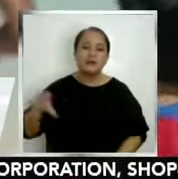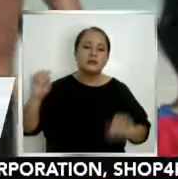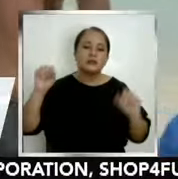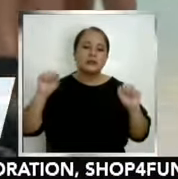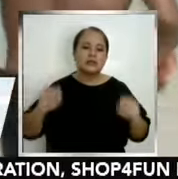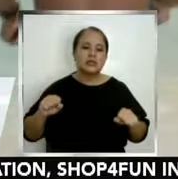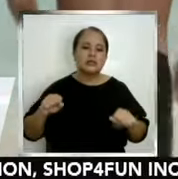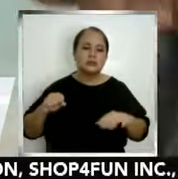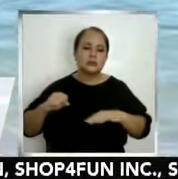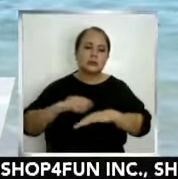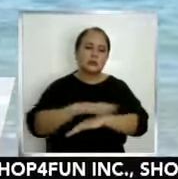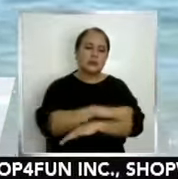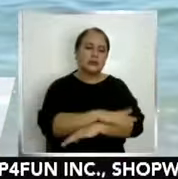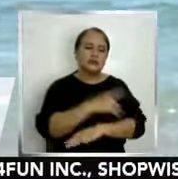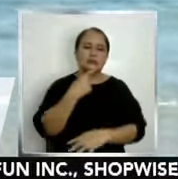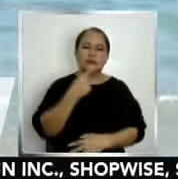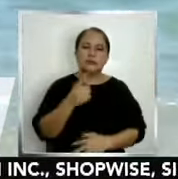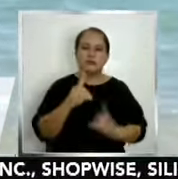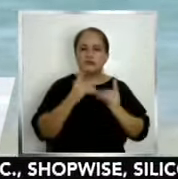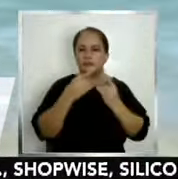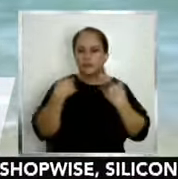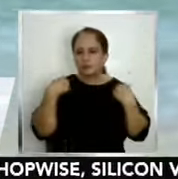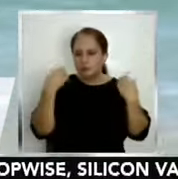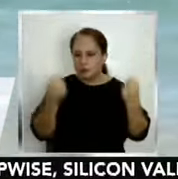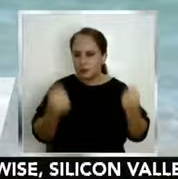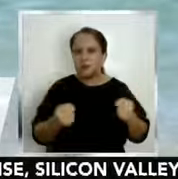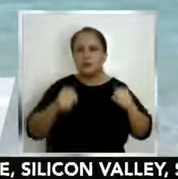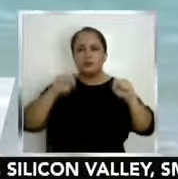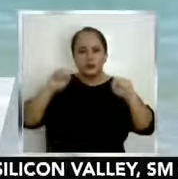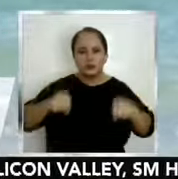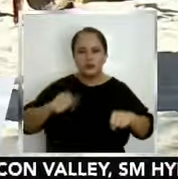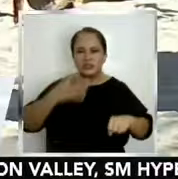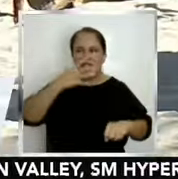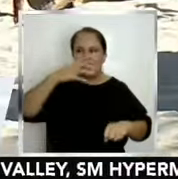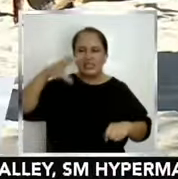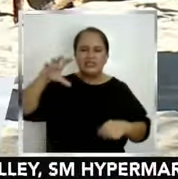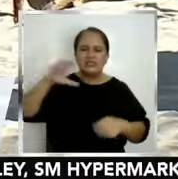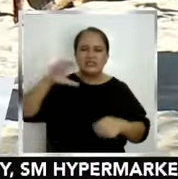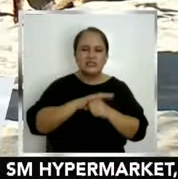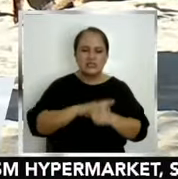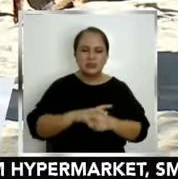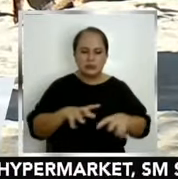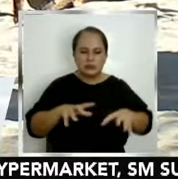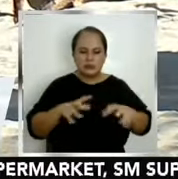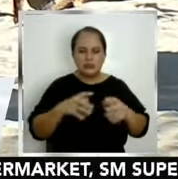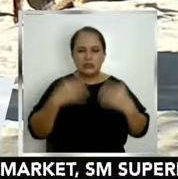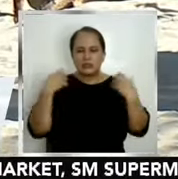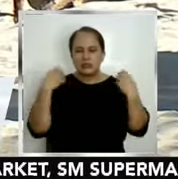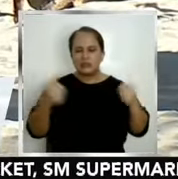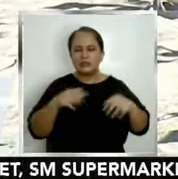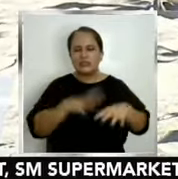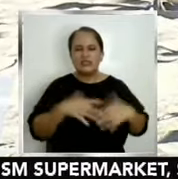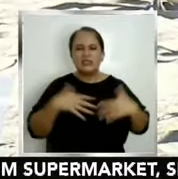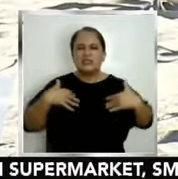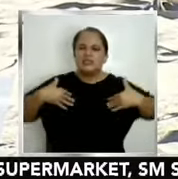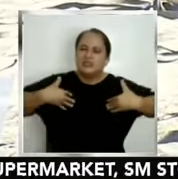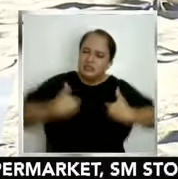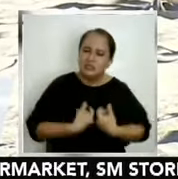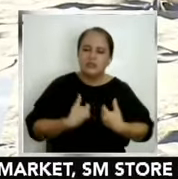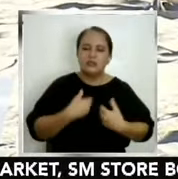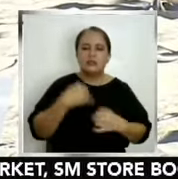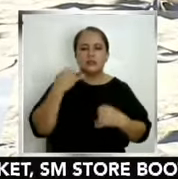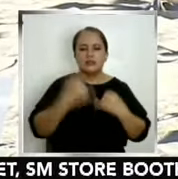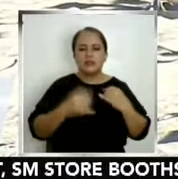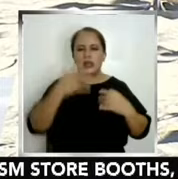sa Department of Health. Pwede yang magdulot ng heat stress, heat cramps, heat exhaustion at higit sa lahat, heat